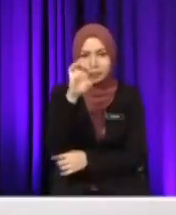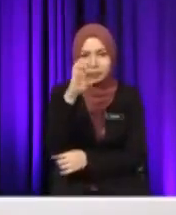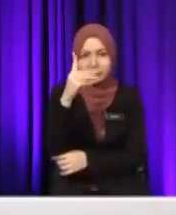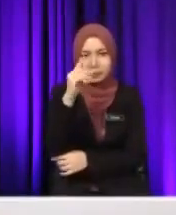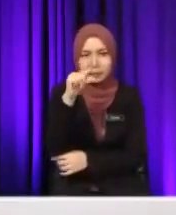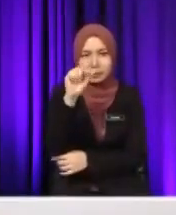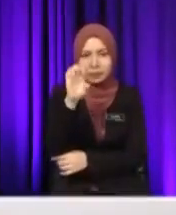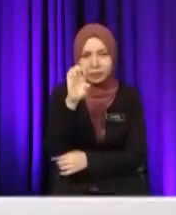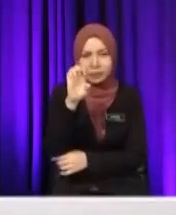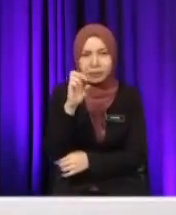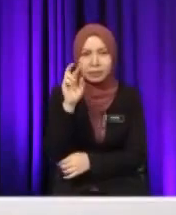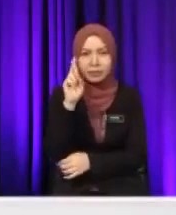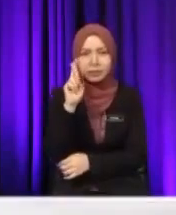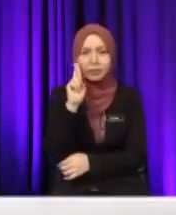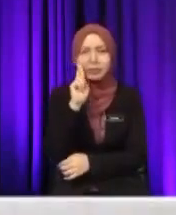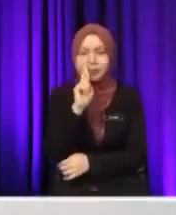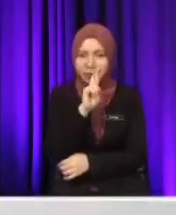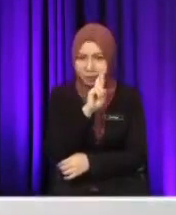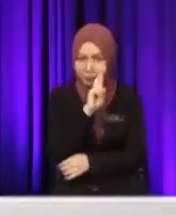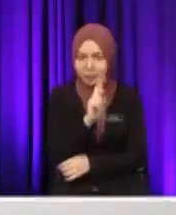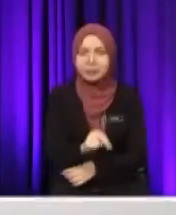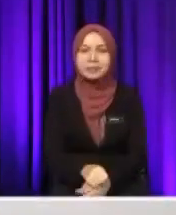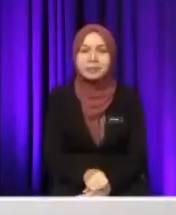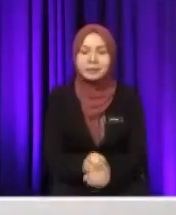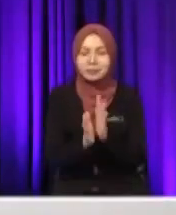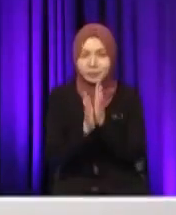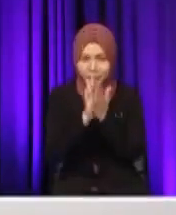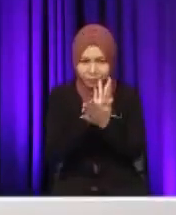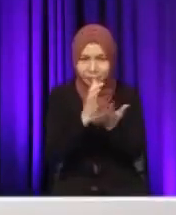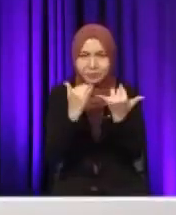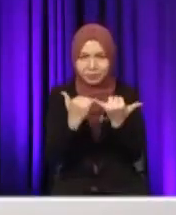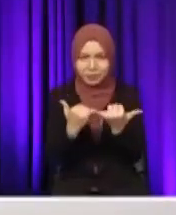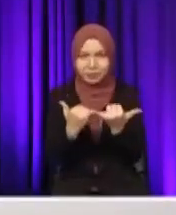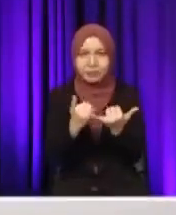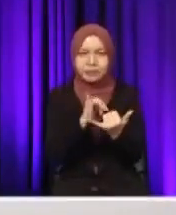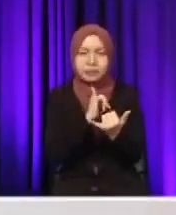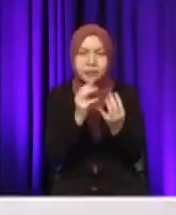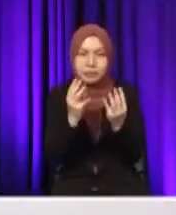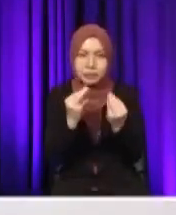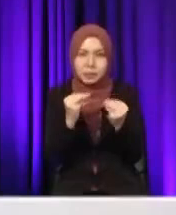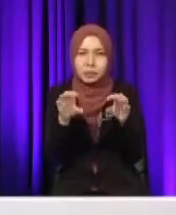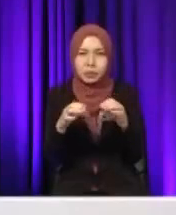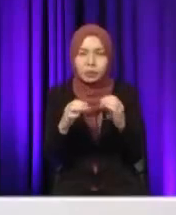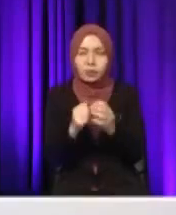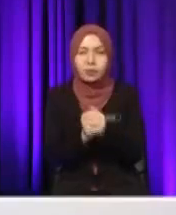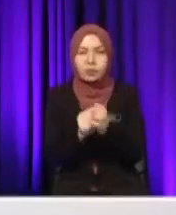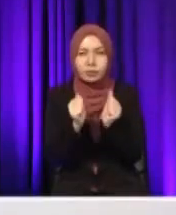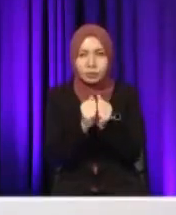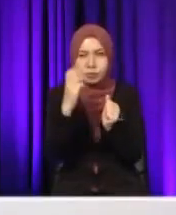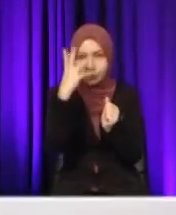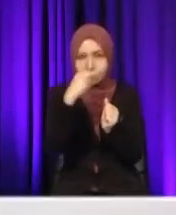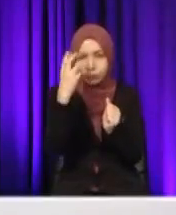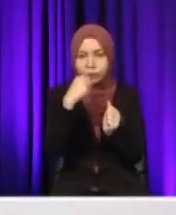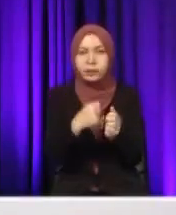Menarik bunyinya. Baik. So, design apa yang kita nak buat sekarang? So, Adam nak buat